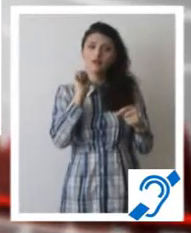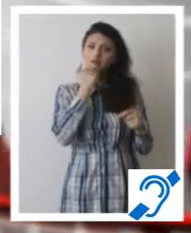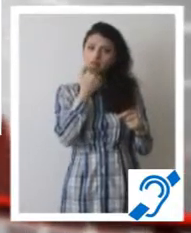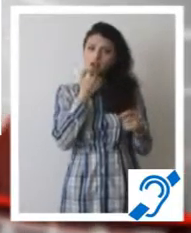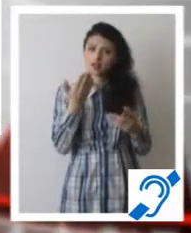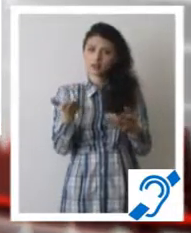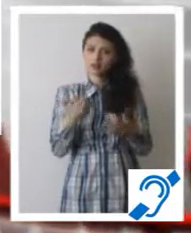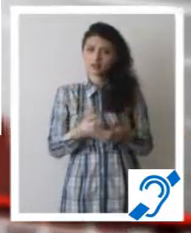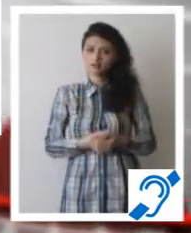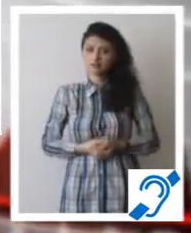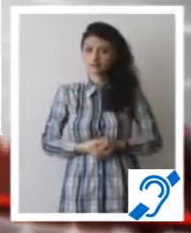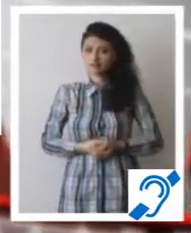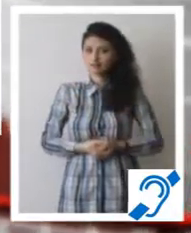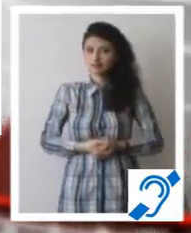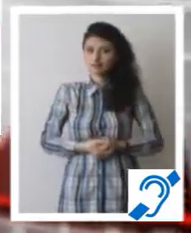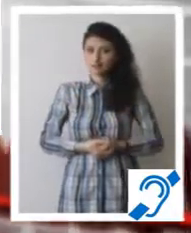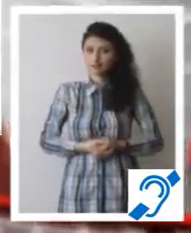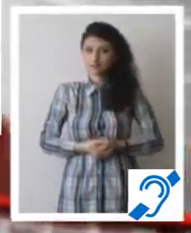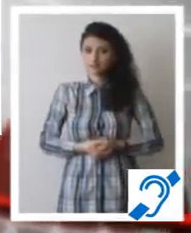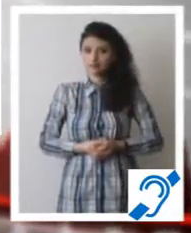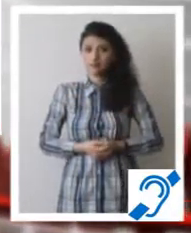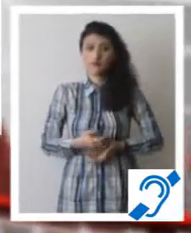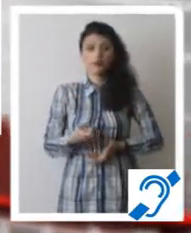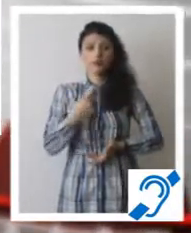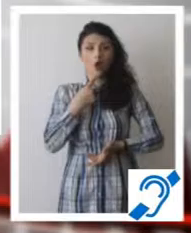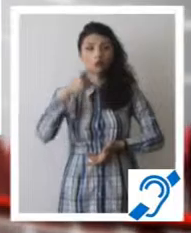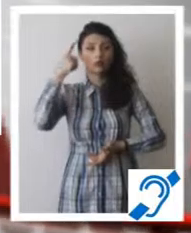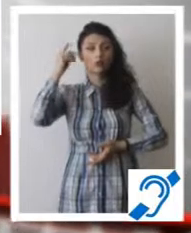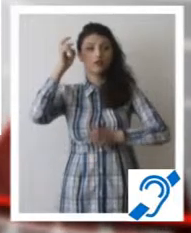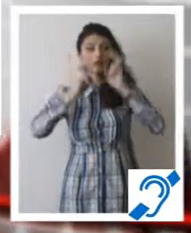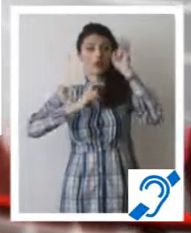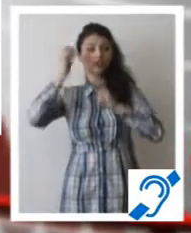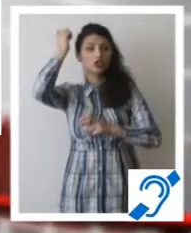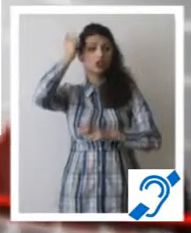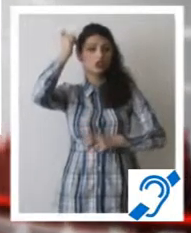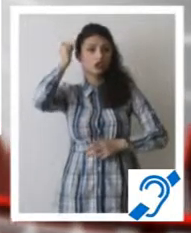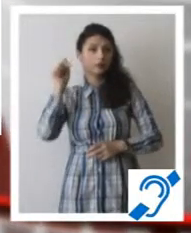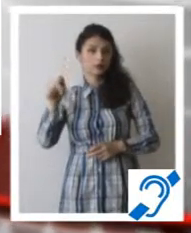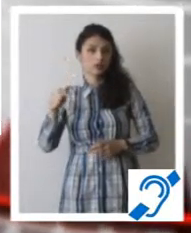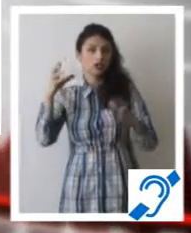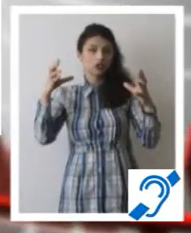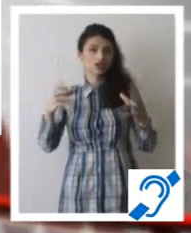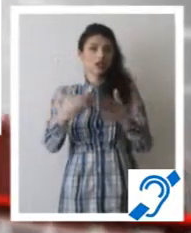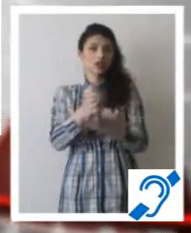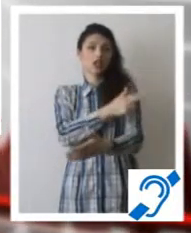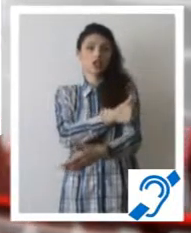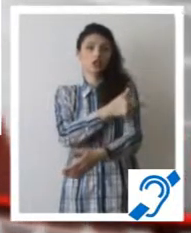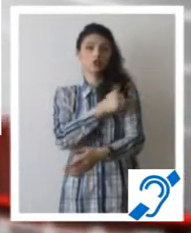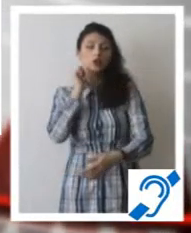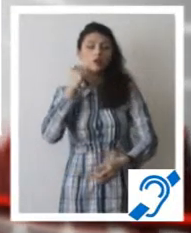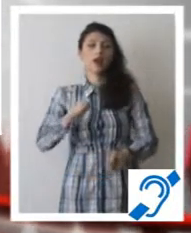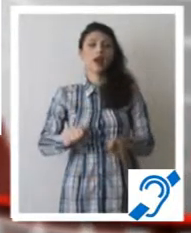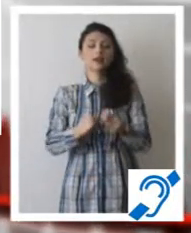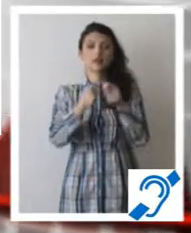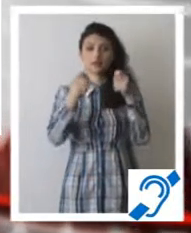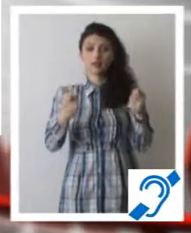pentru hidroelectrica. Anul trecut, fabrica de ciment din localitate și Colegiul Tehnic din Câmpul Lung au încheiat un parteneriat